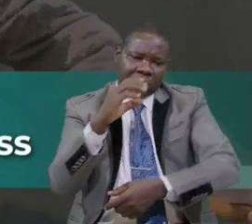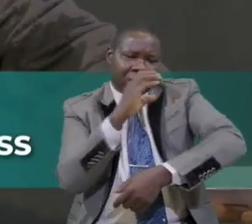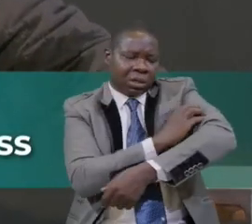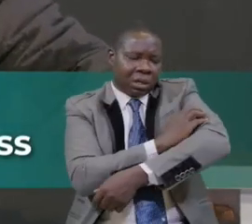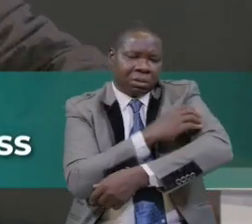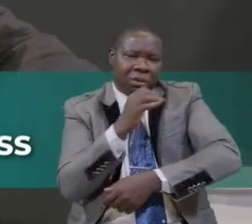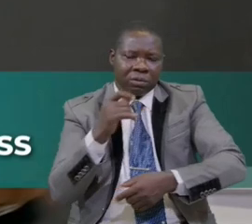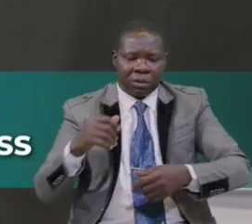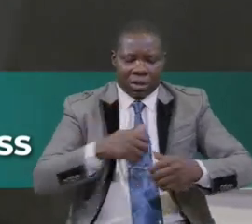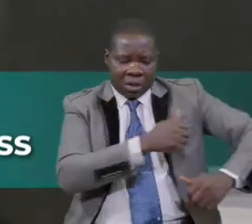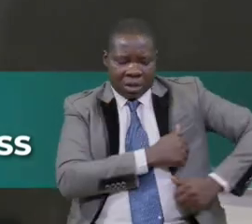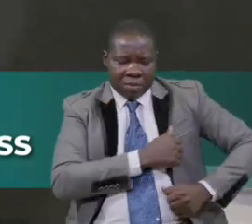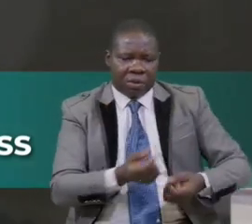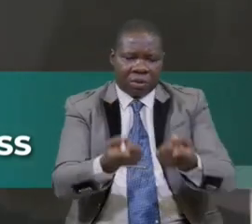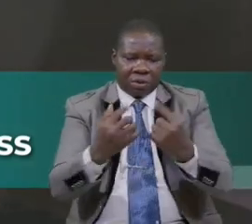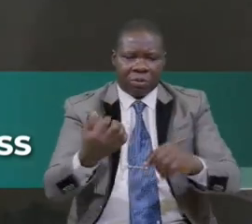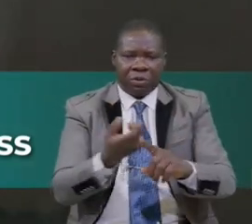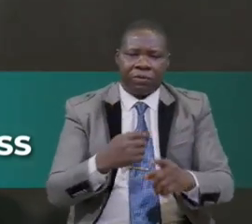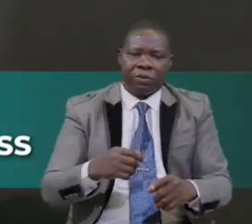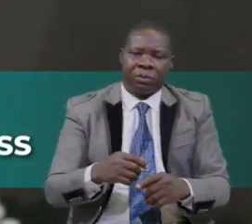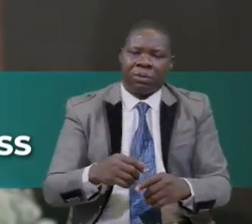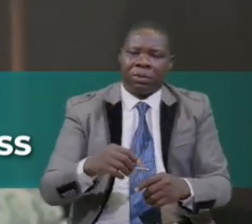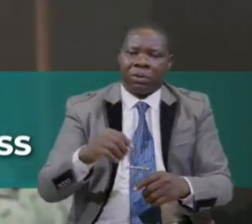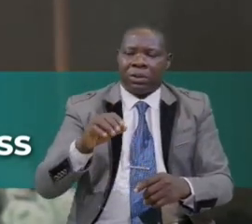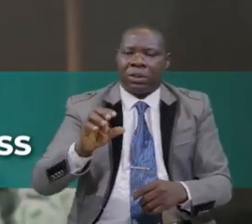venant en Syrie. Ils ne vont pas voir